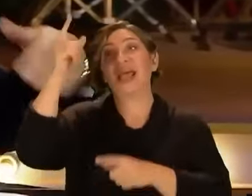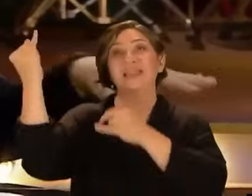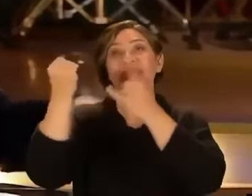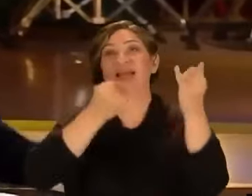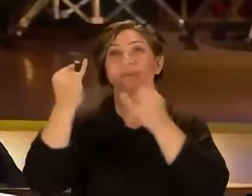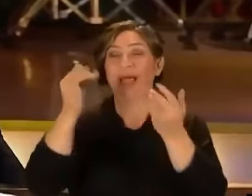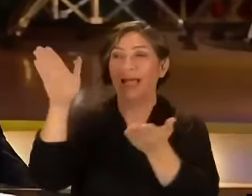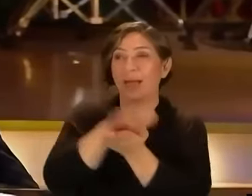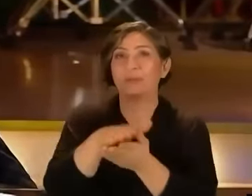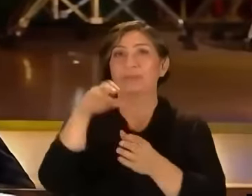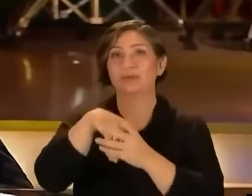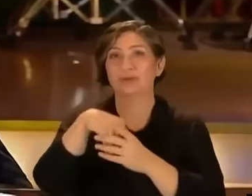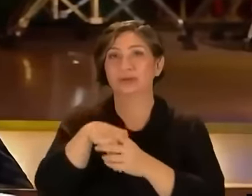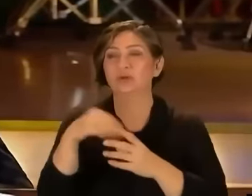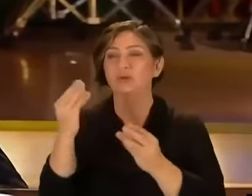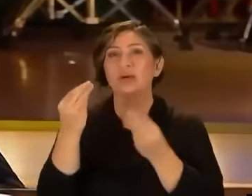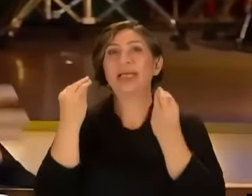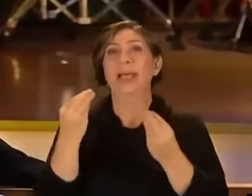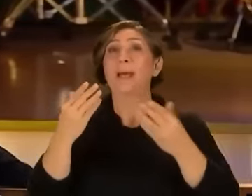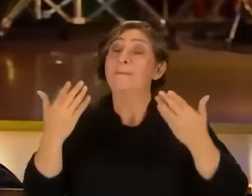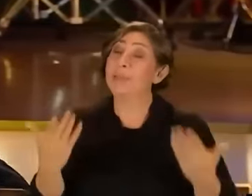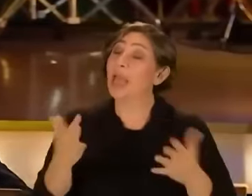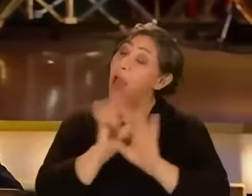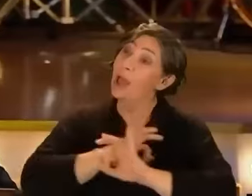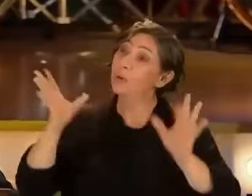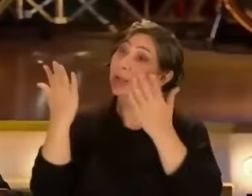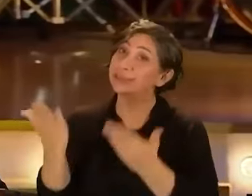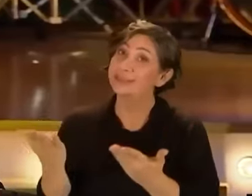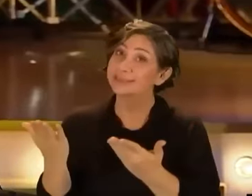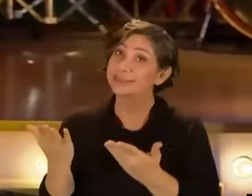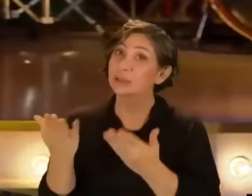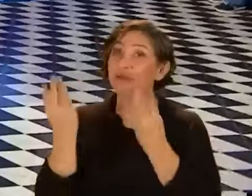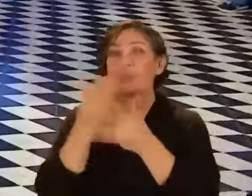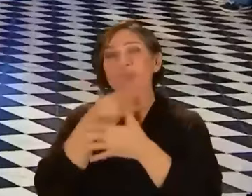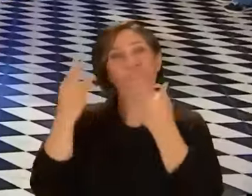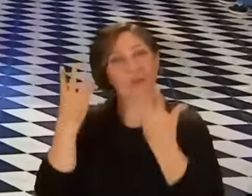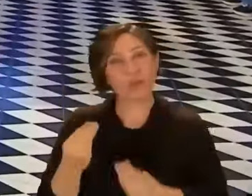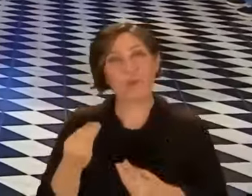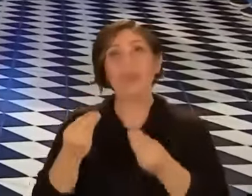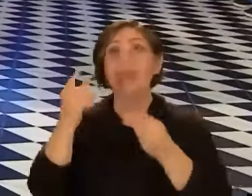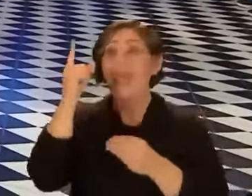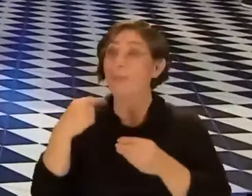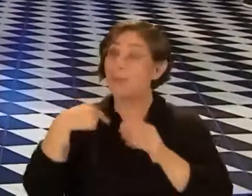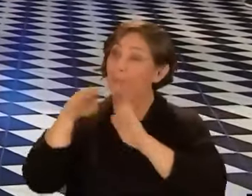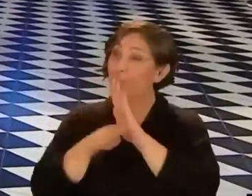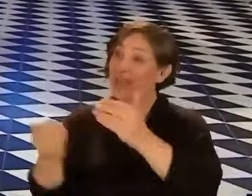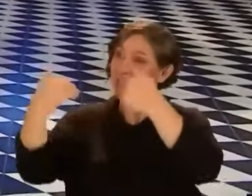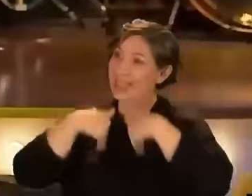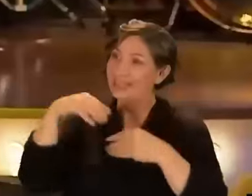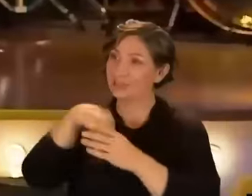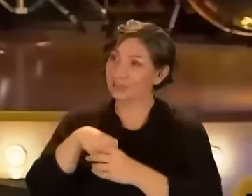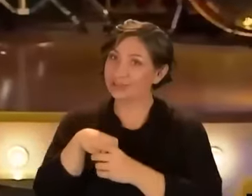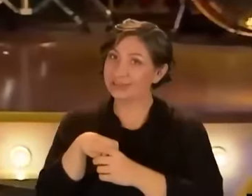tartışmayı kapatmak için. Çok çok iyi. Peki harikuladesin. Teşekkür ederim. Çok mutlu oldum. Ben İlk mutlu benim oldum. Programıma çıktığın